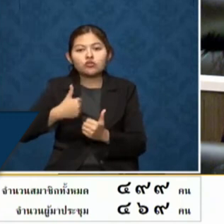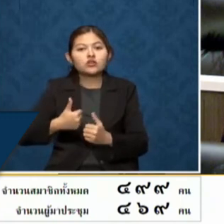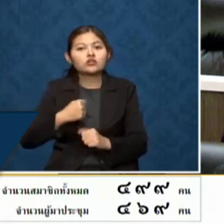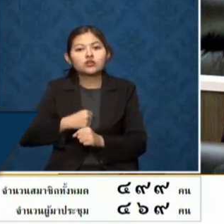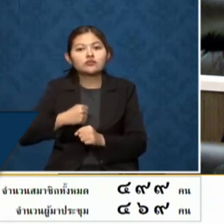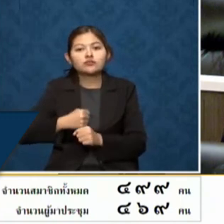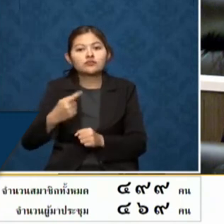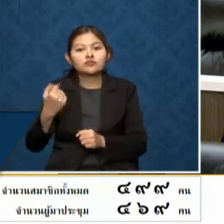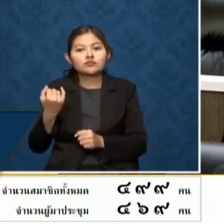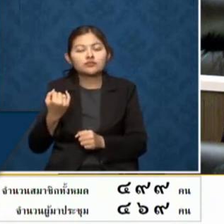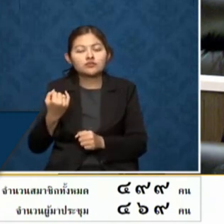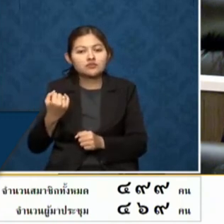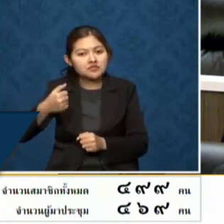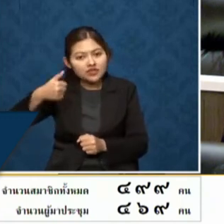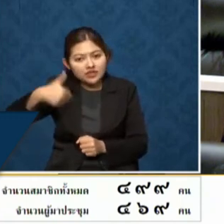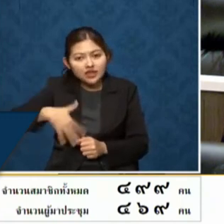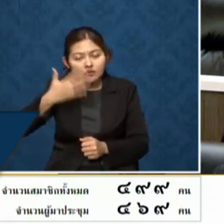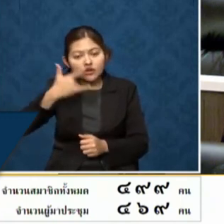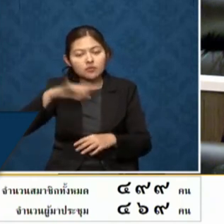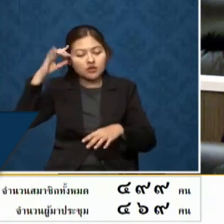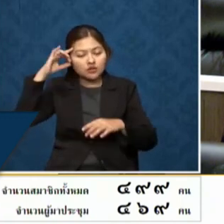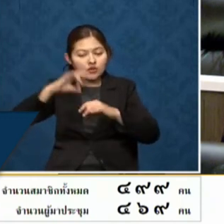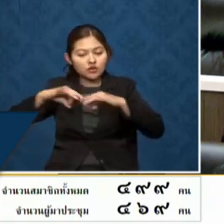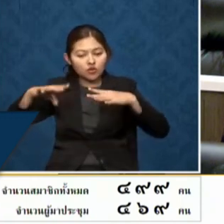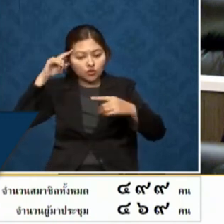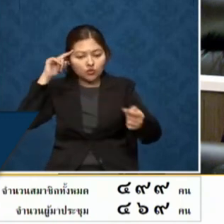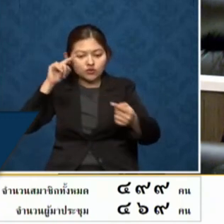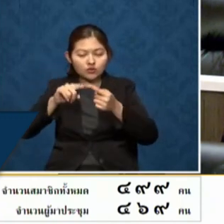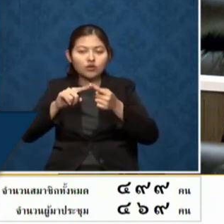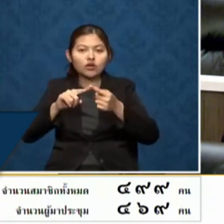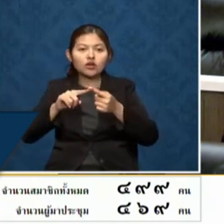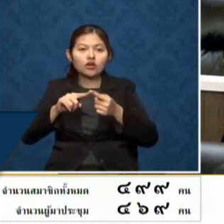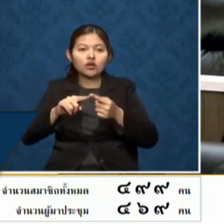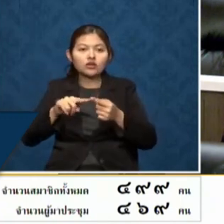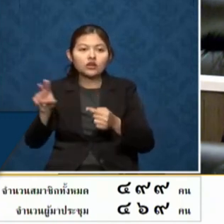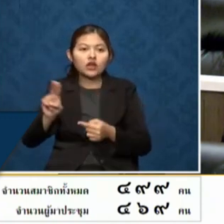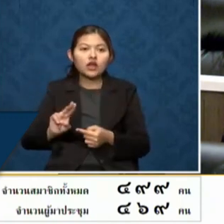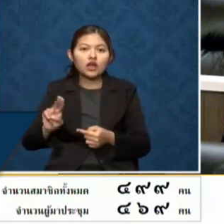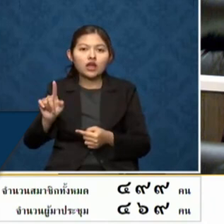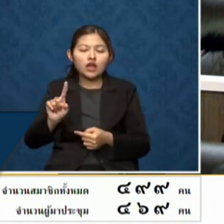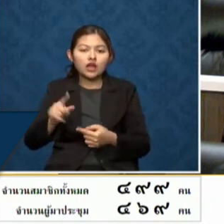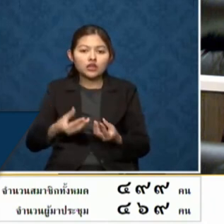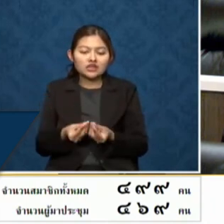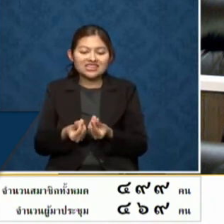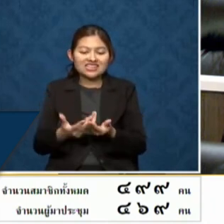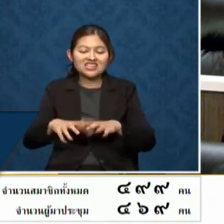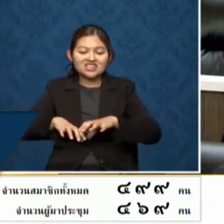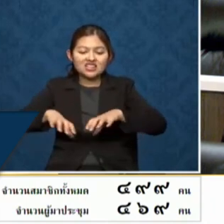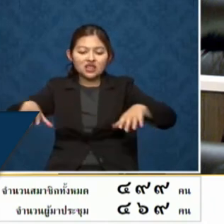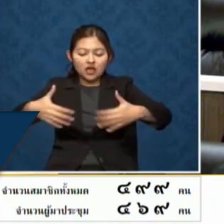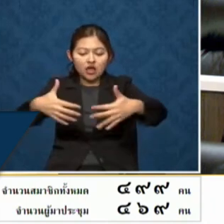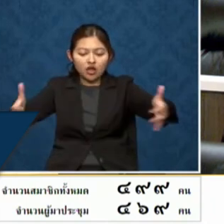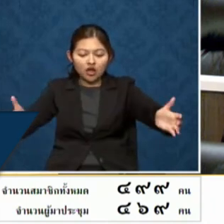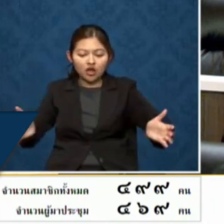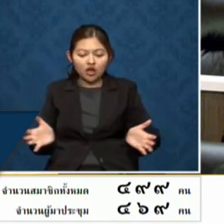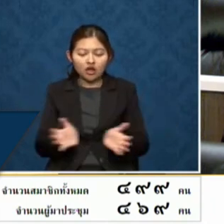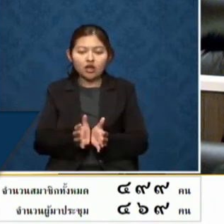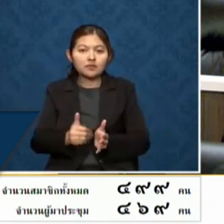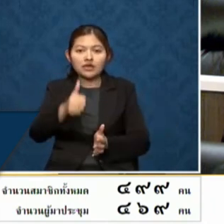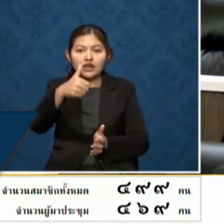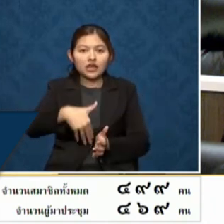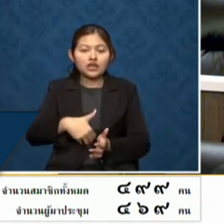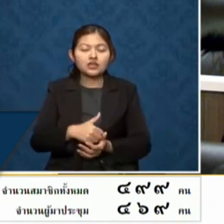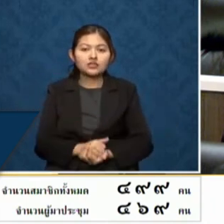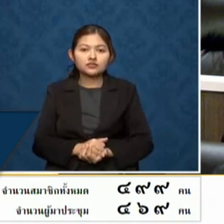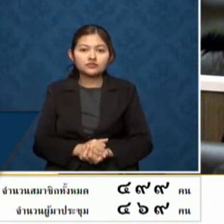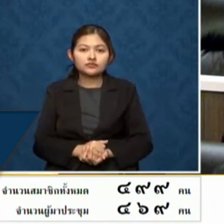ได้นะครับเพราะว่าผิดวัตถุประสงค์นะครับที่อ่าจะใช้นะครับในที่ดินสปกนะครับดังนั้นครับ